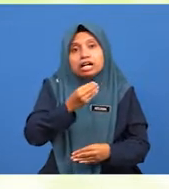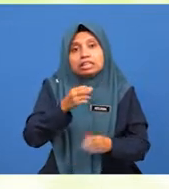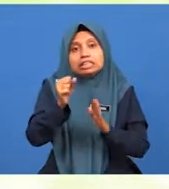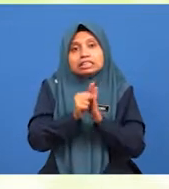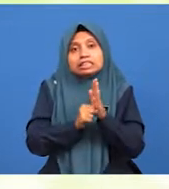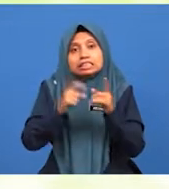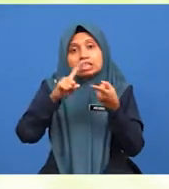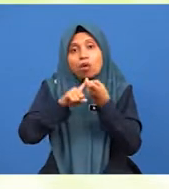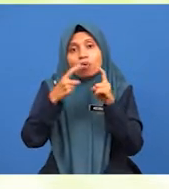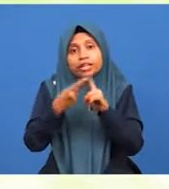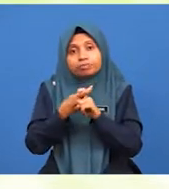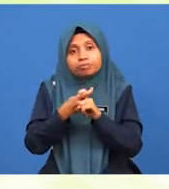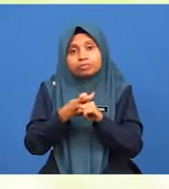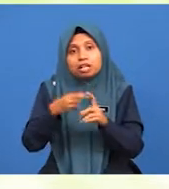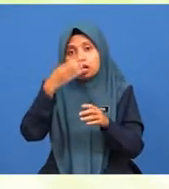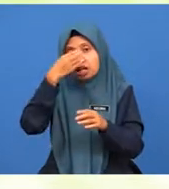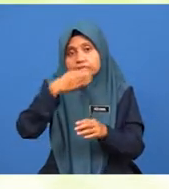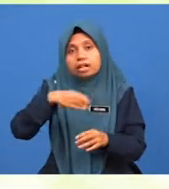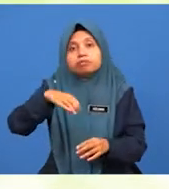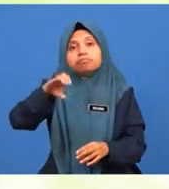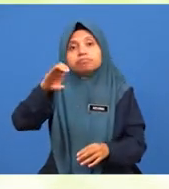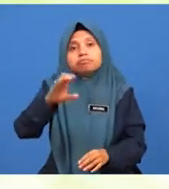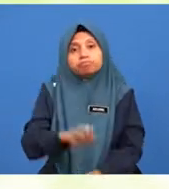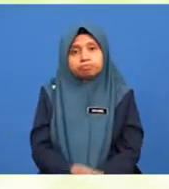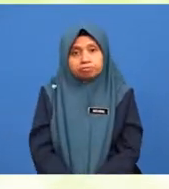iaitu sekawan gajah.